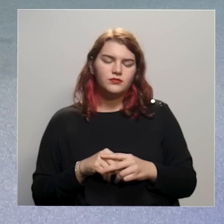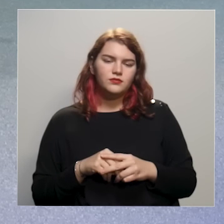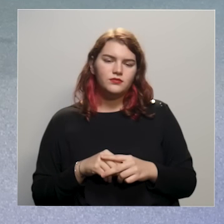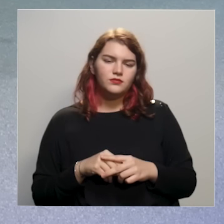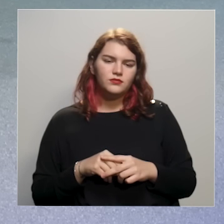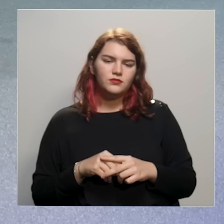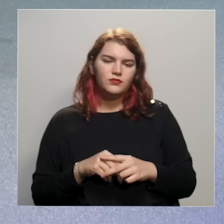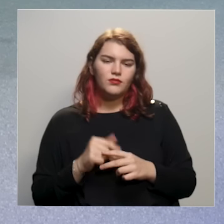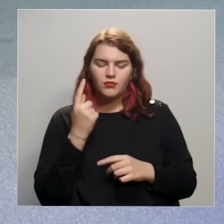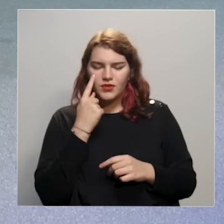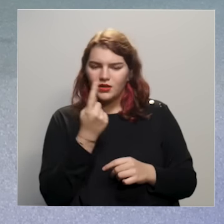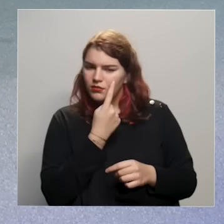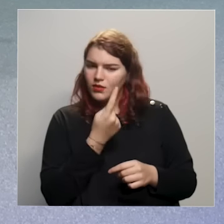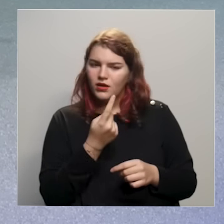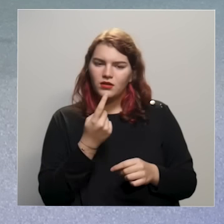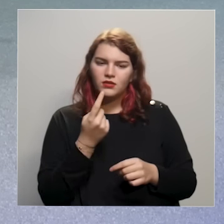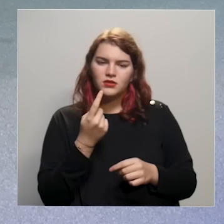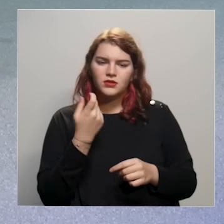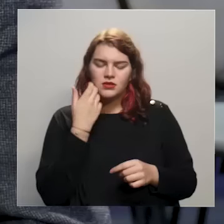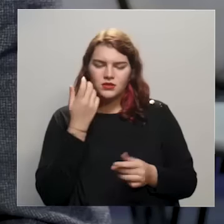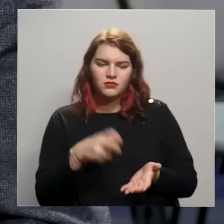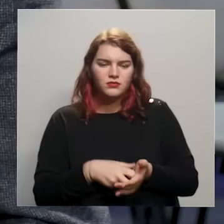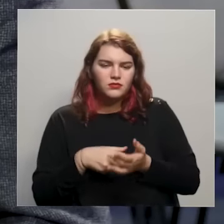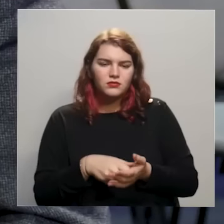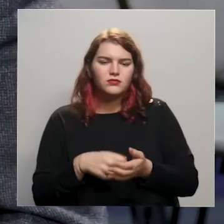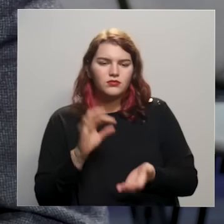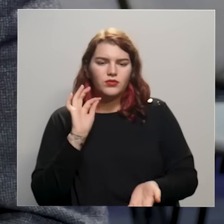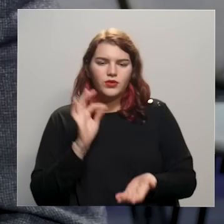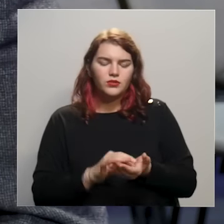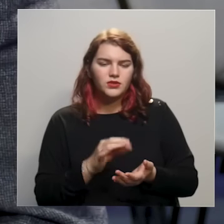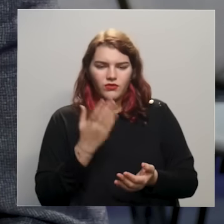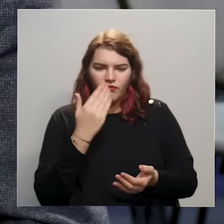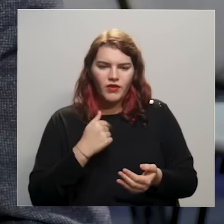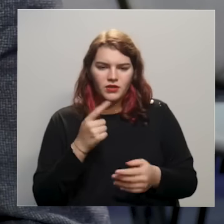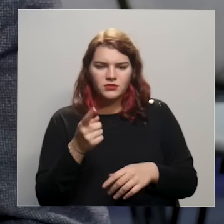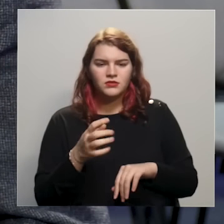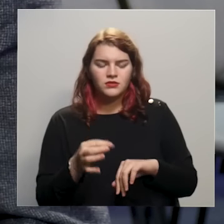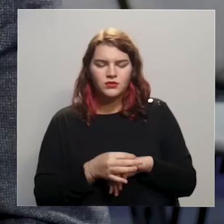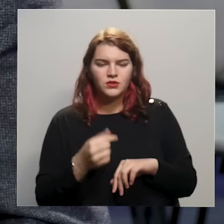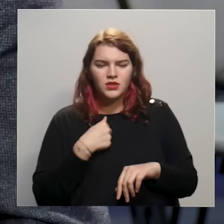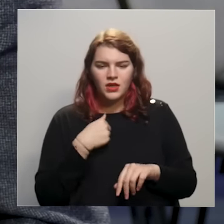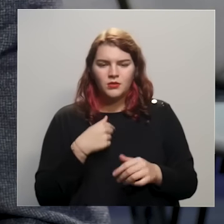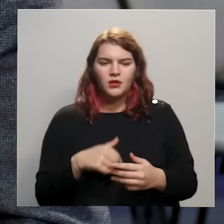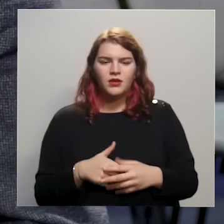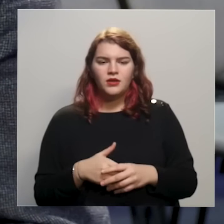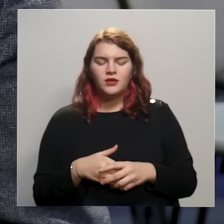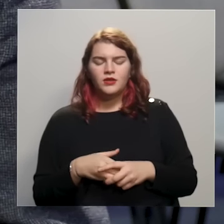a fost prima promisiune și prima dată când m-a pus pe genunchi. În fața lui soția mea m-a pus pe genunchi.